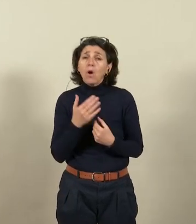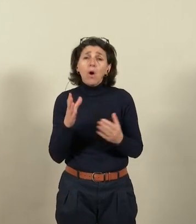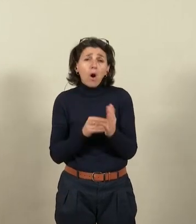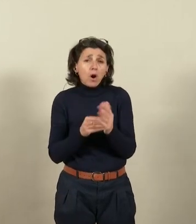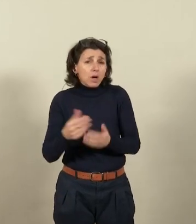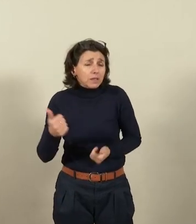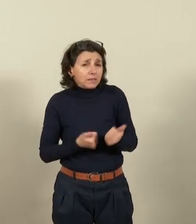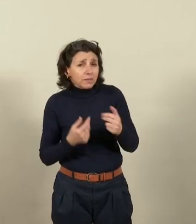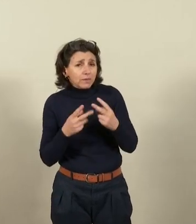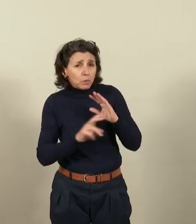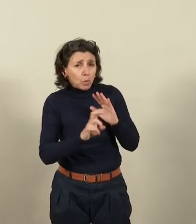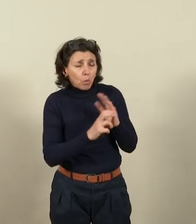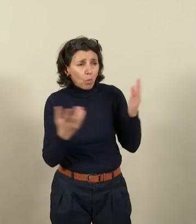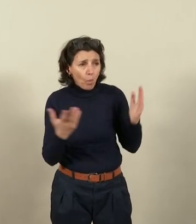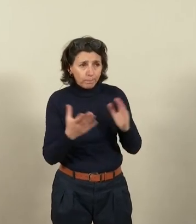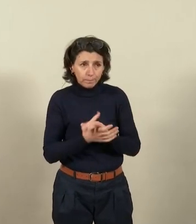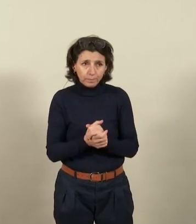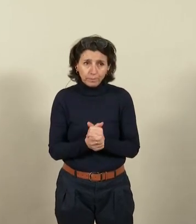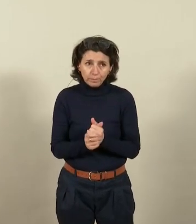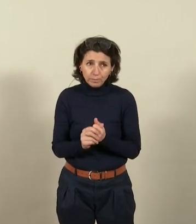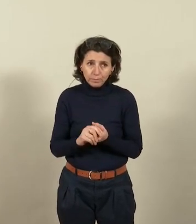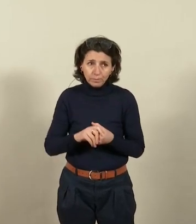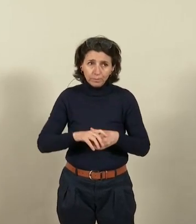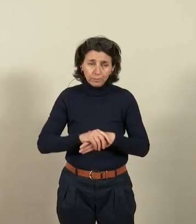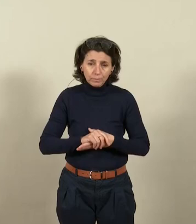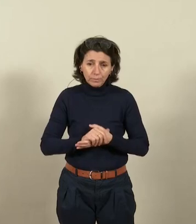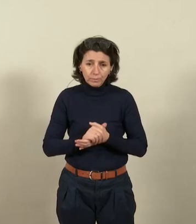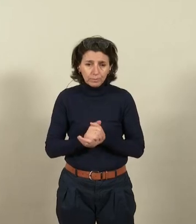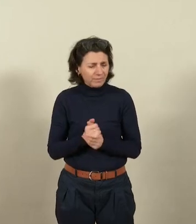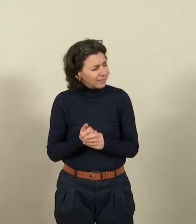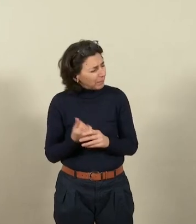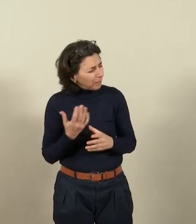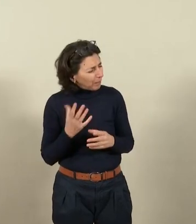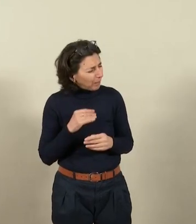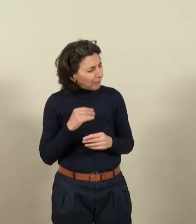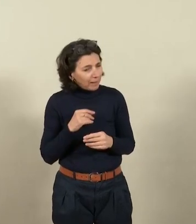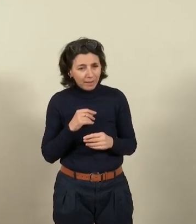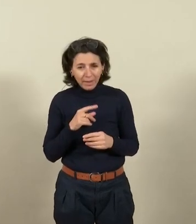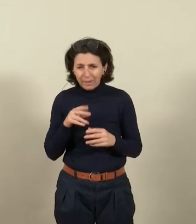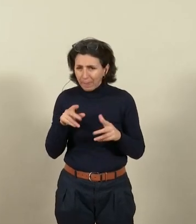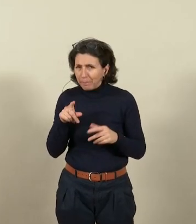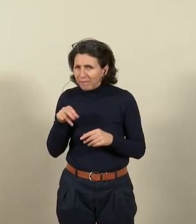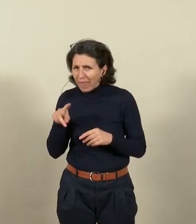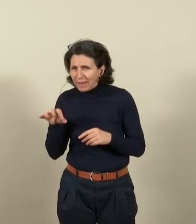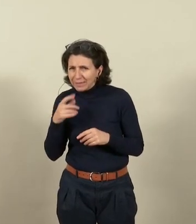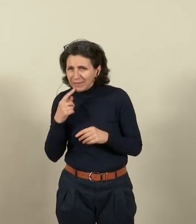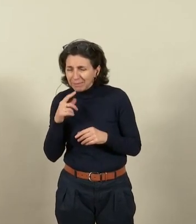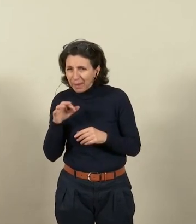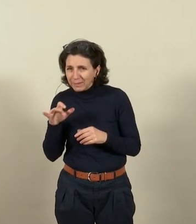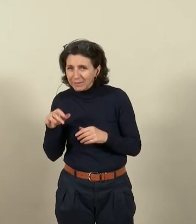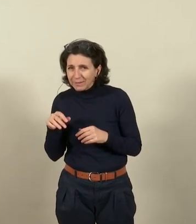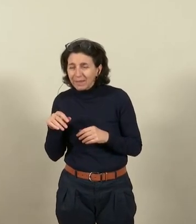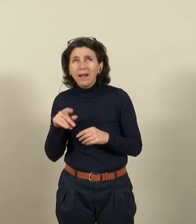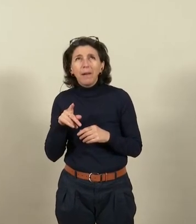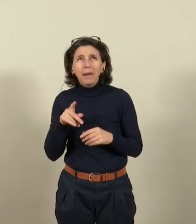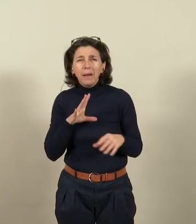euh le service PV PVA qui